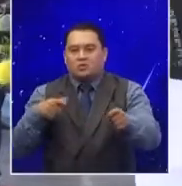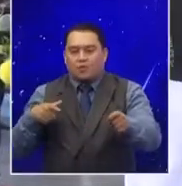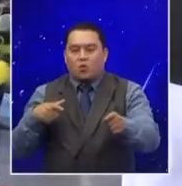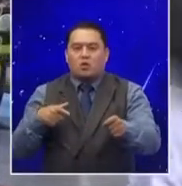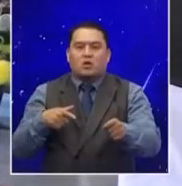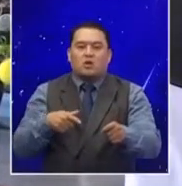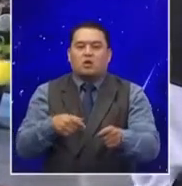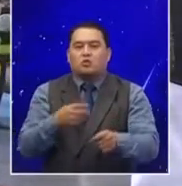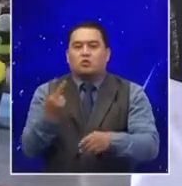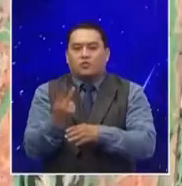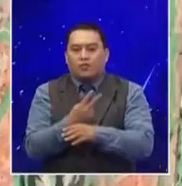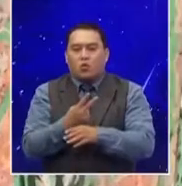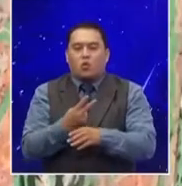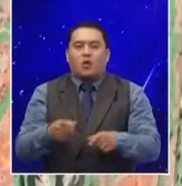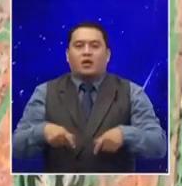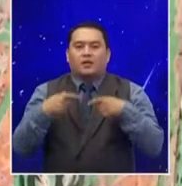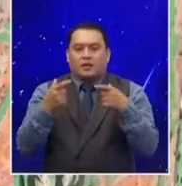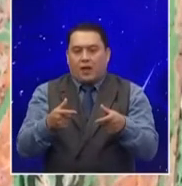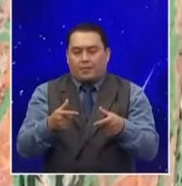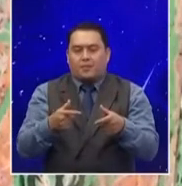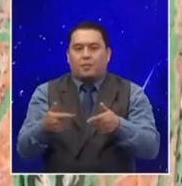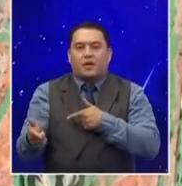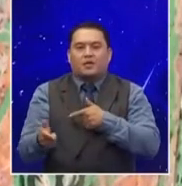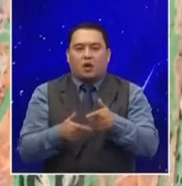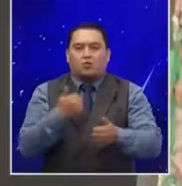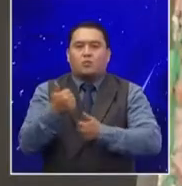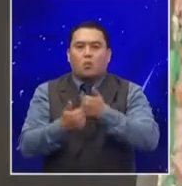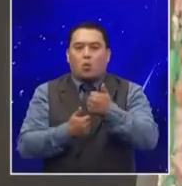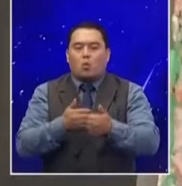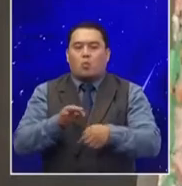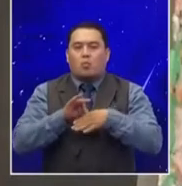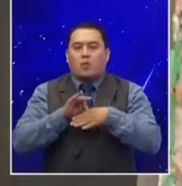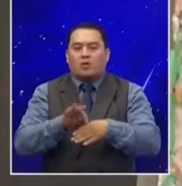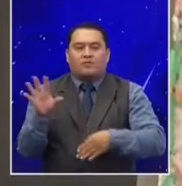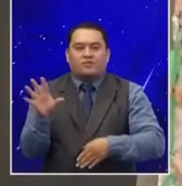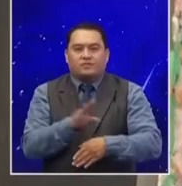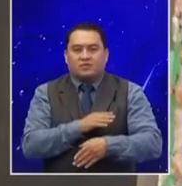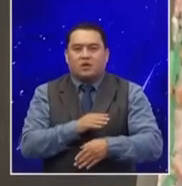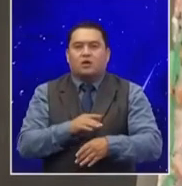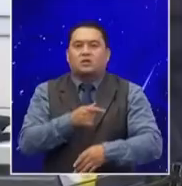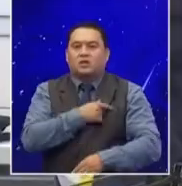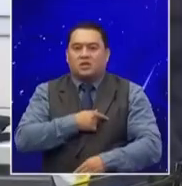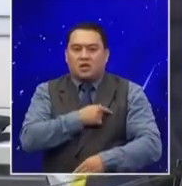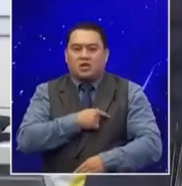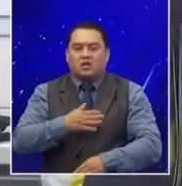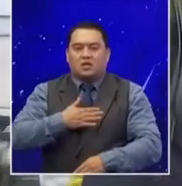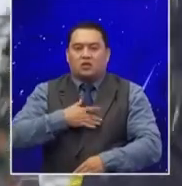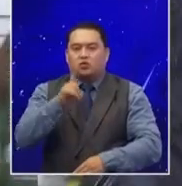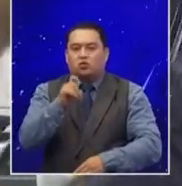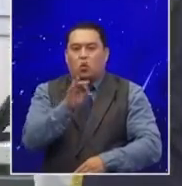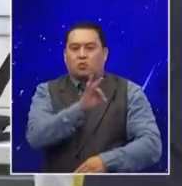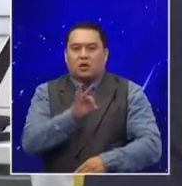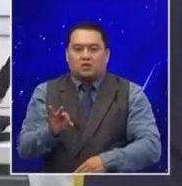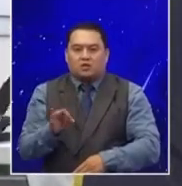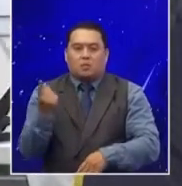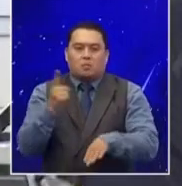и блочного лука. На каждую по 8 спортсменов. Подготовка к предстоящему первенству идет на всех парах. Как заверяют тренеры, наши лучники – стопроцентные